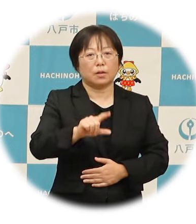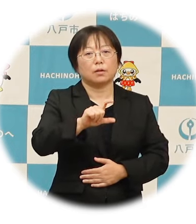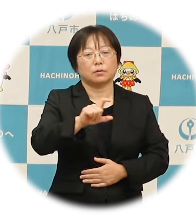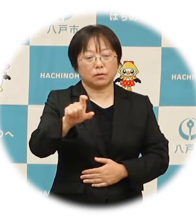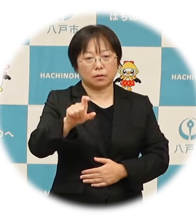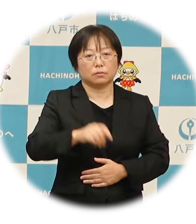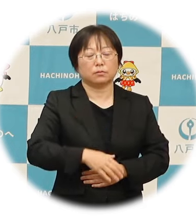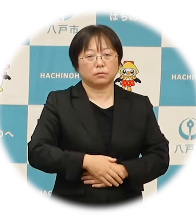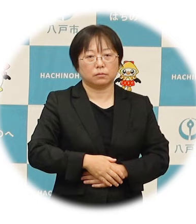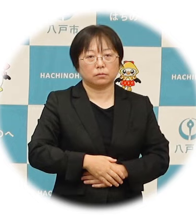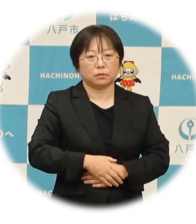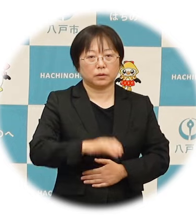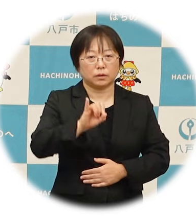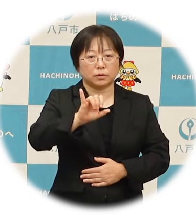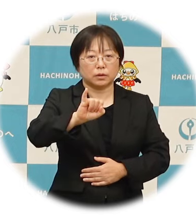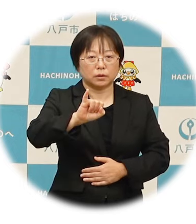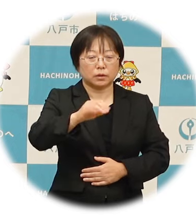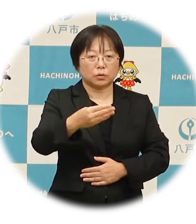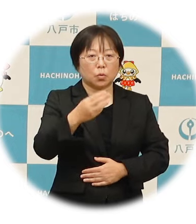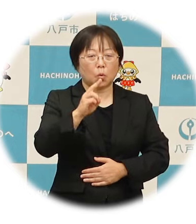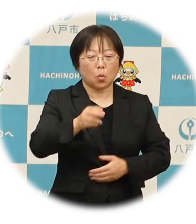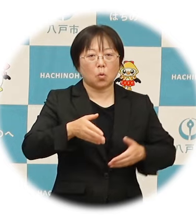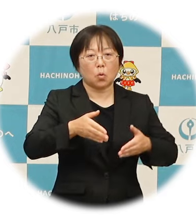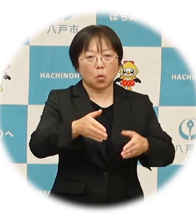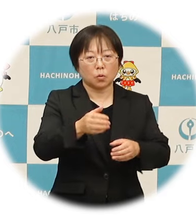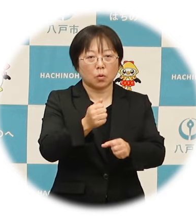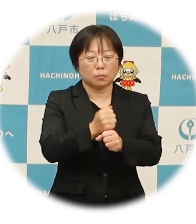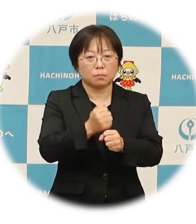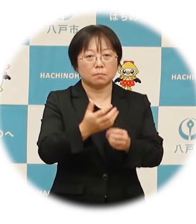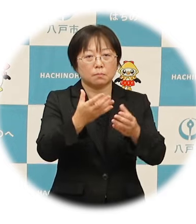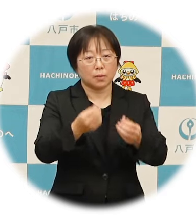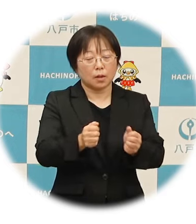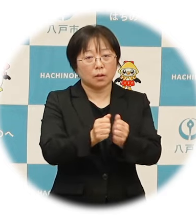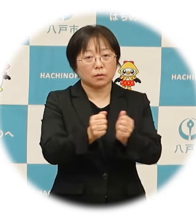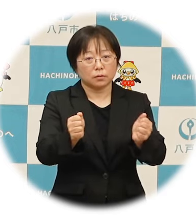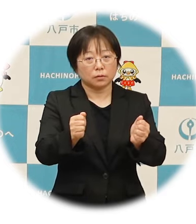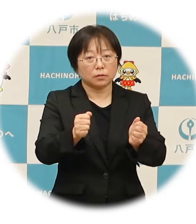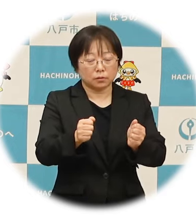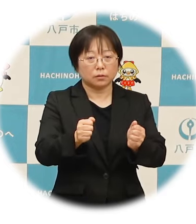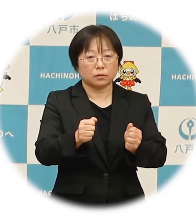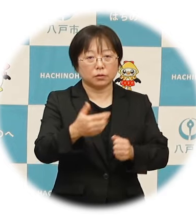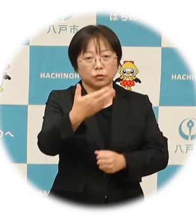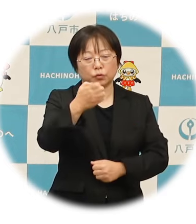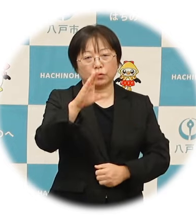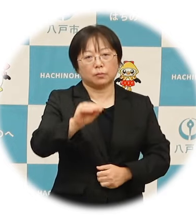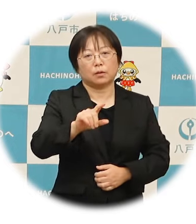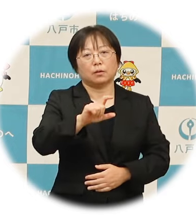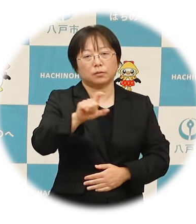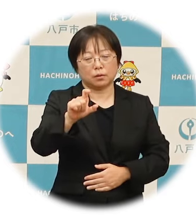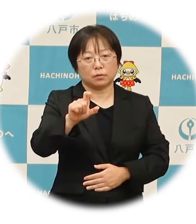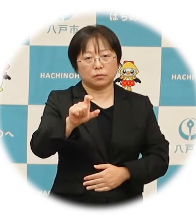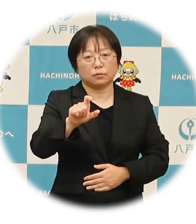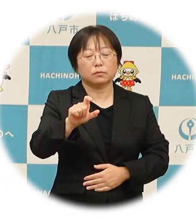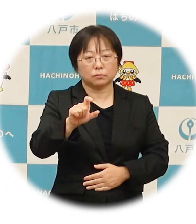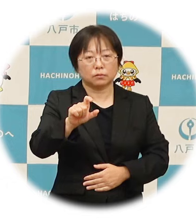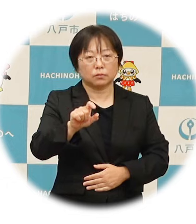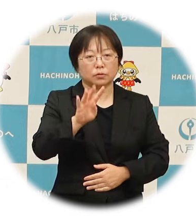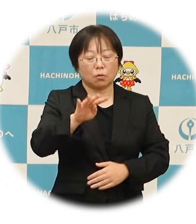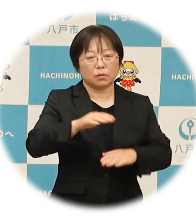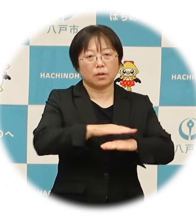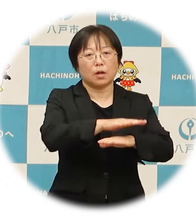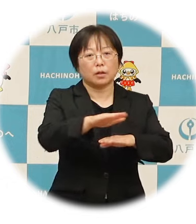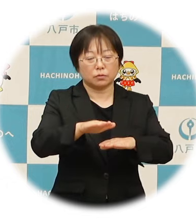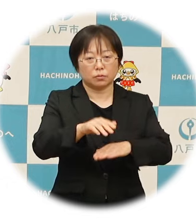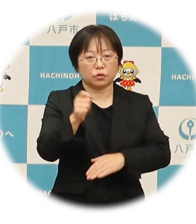1億2475万円、胃腸労働竣工セレモニー開催経費90万円、 ISU 四